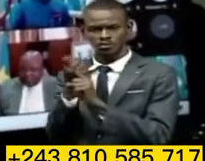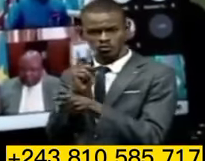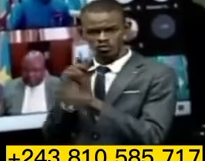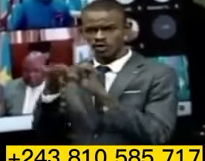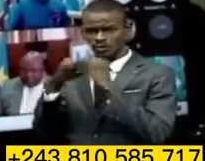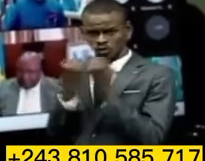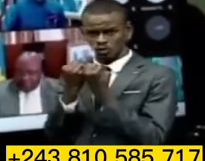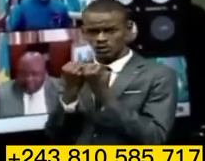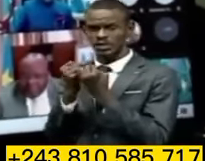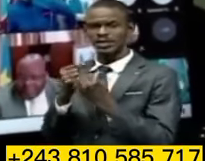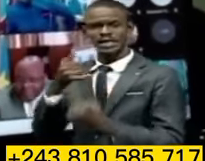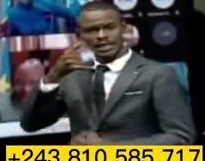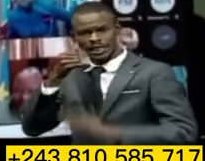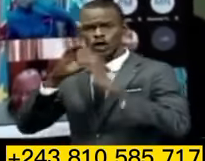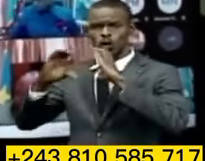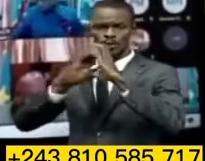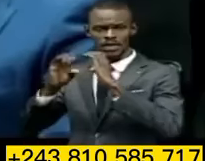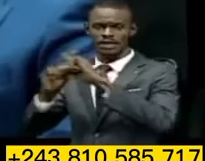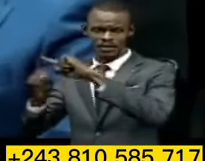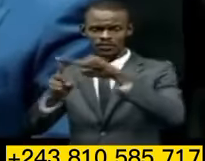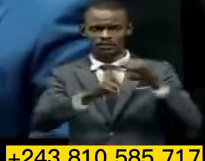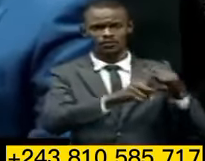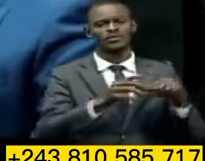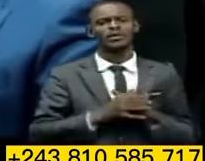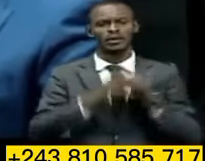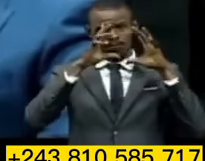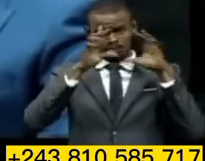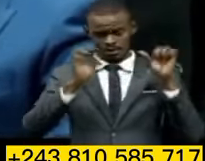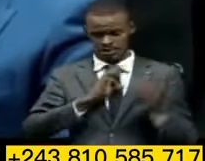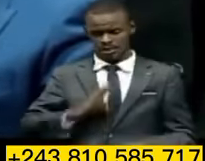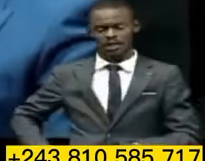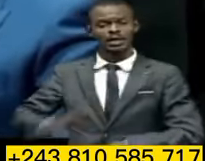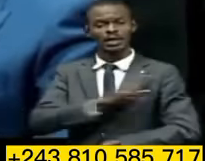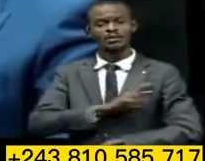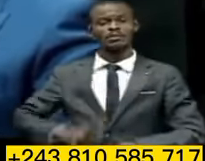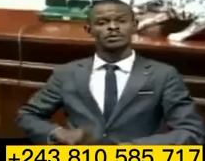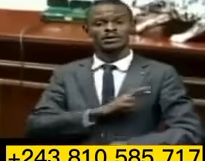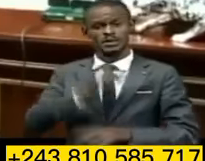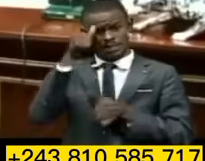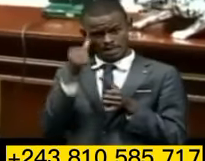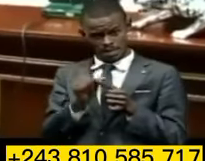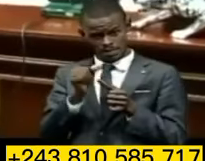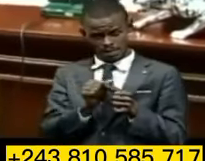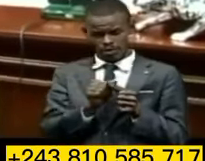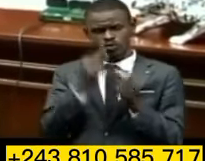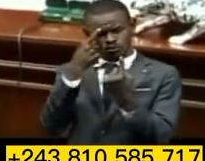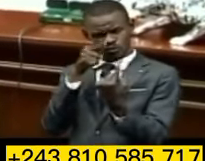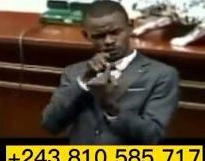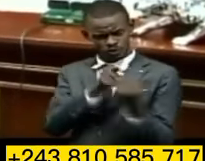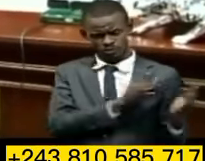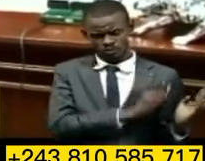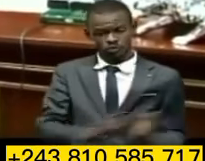télécommunications. Le président de la République a rappelé que l'objectif poursuivi par ces dispositifs